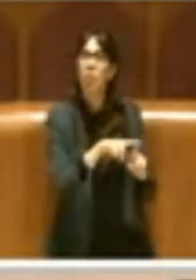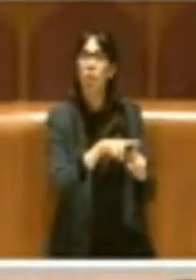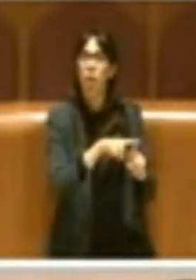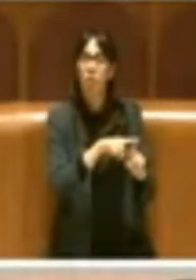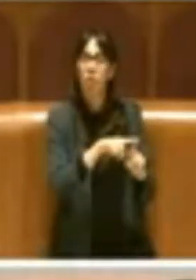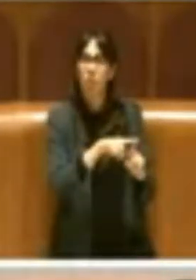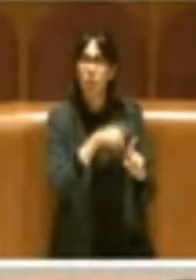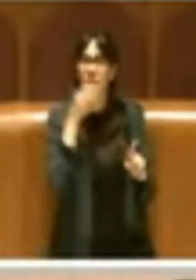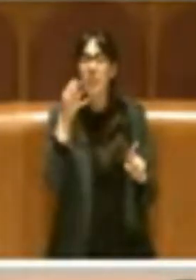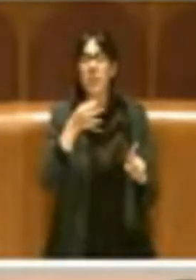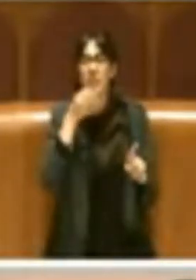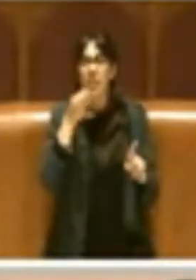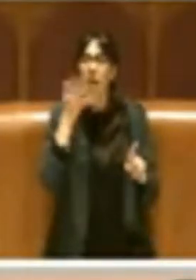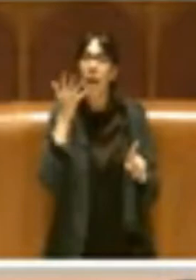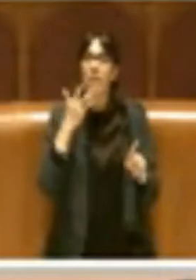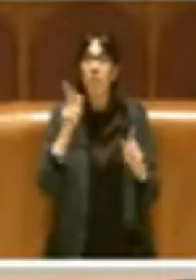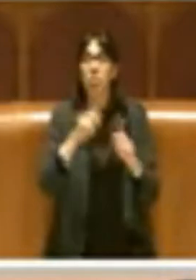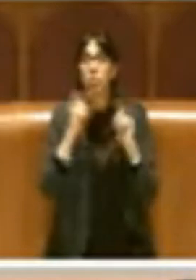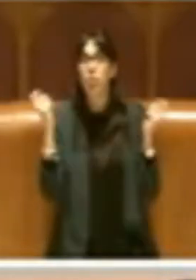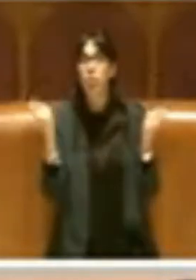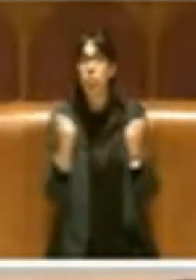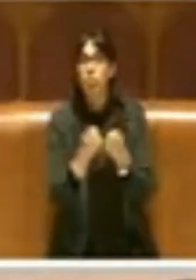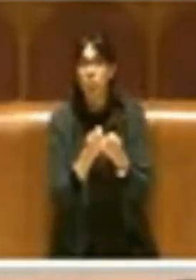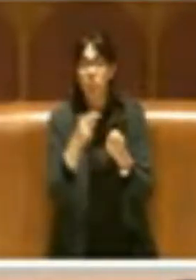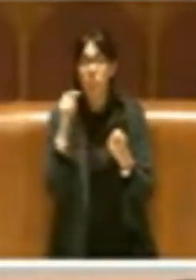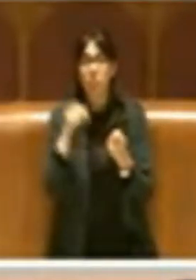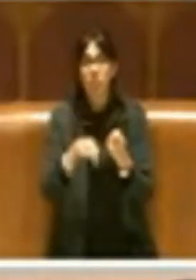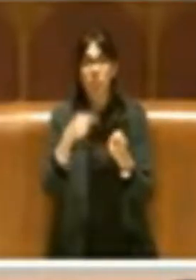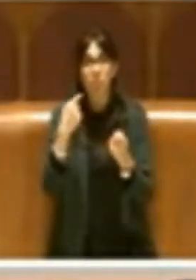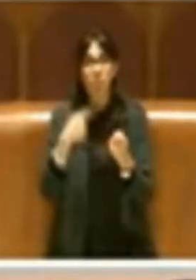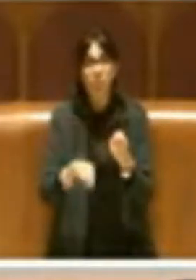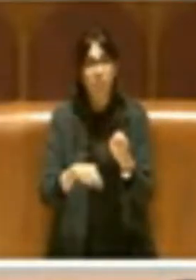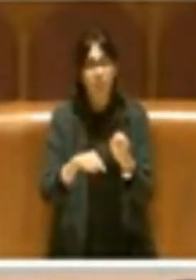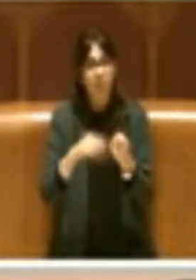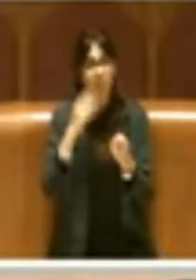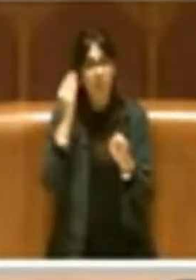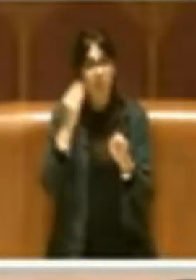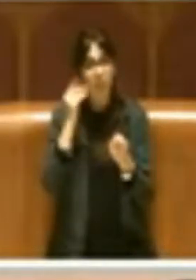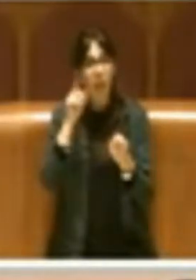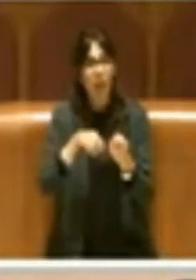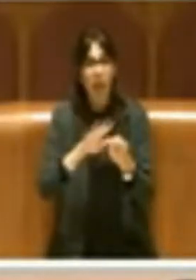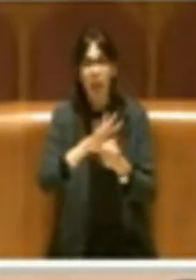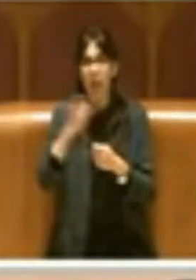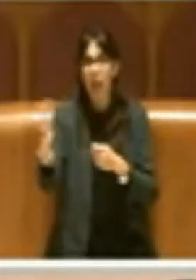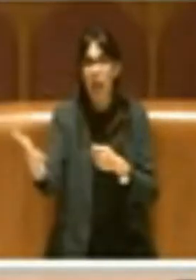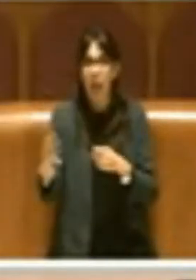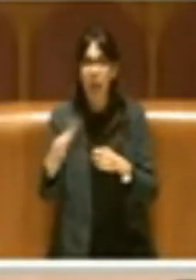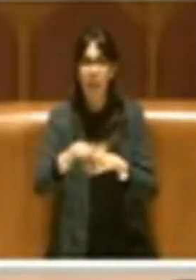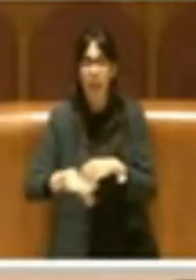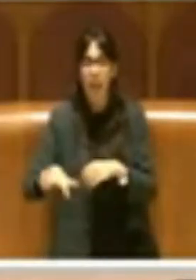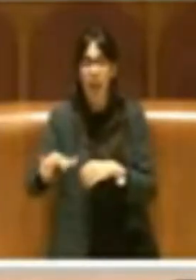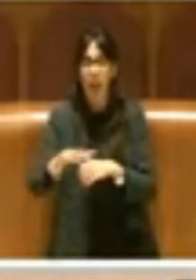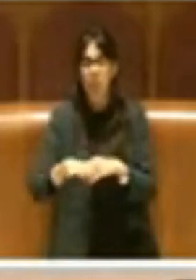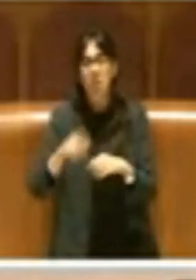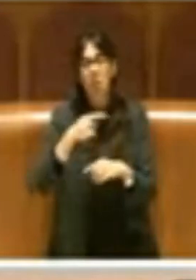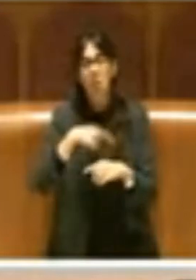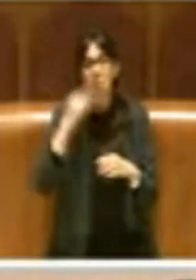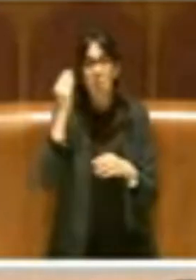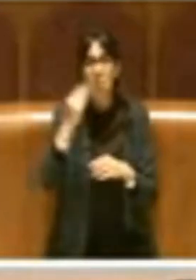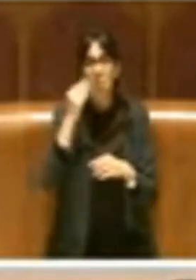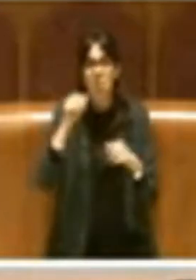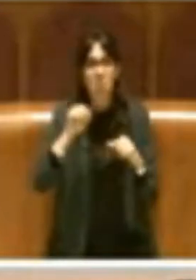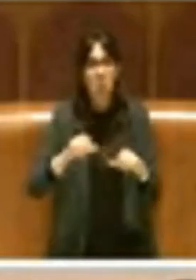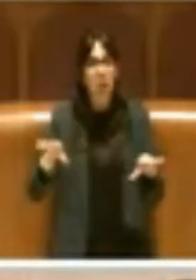conseguenza, volendo poi generalizzare ed estendere naturalmente anche ad altri ambiti, abbiamo pensato insieme